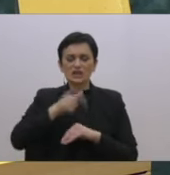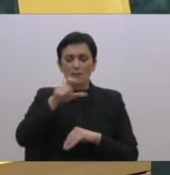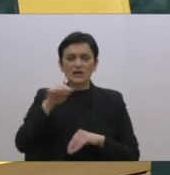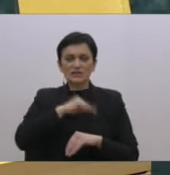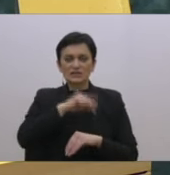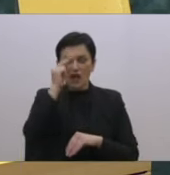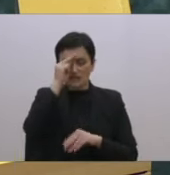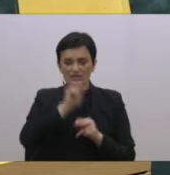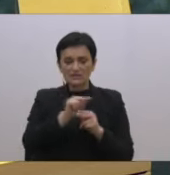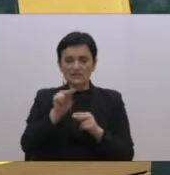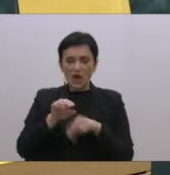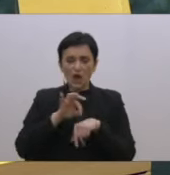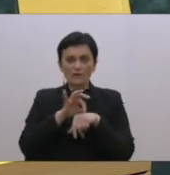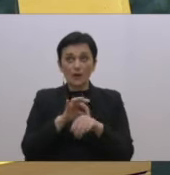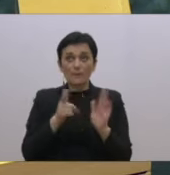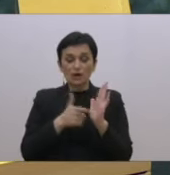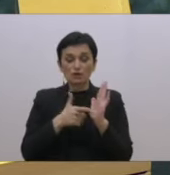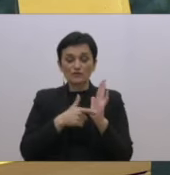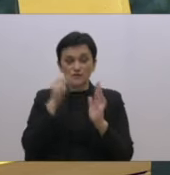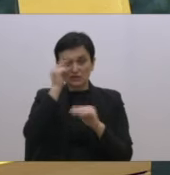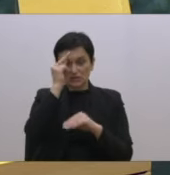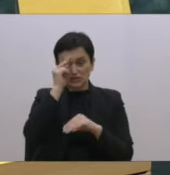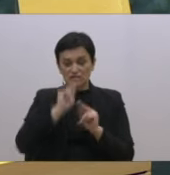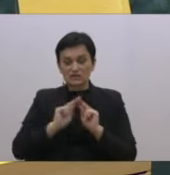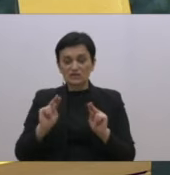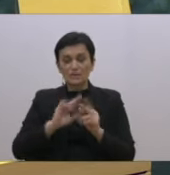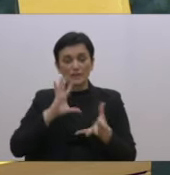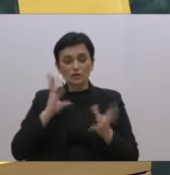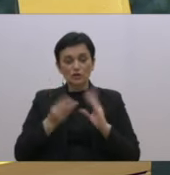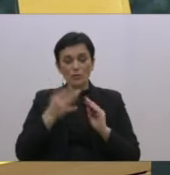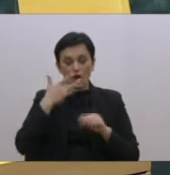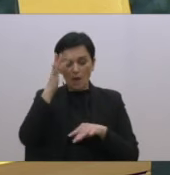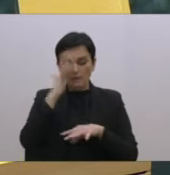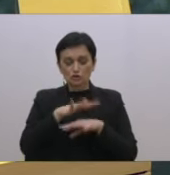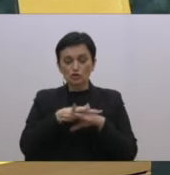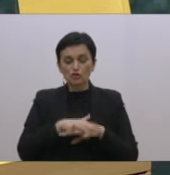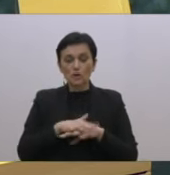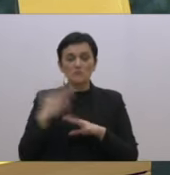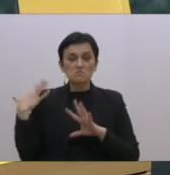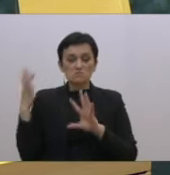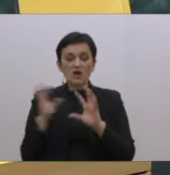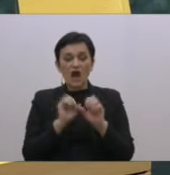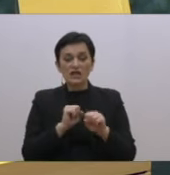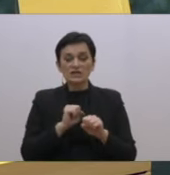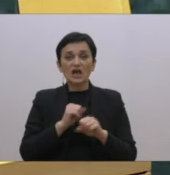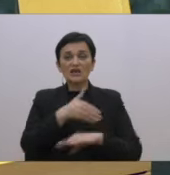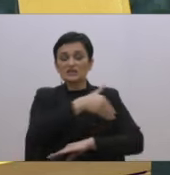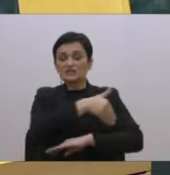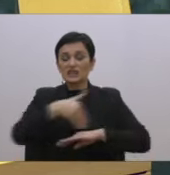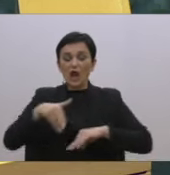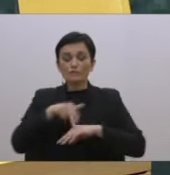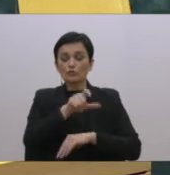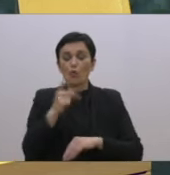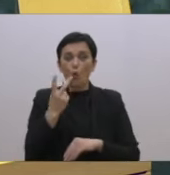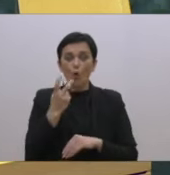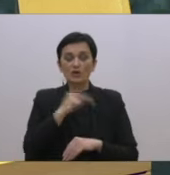ჩაუტარდა სწავლება, 7 სწავლება და საერთო ჯამში ამერიკის შეერთებული შტატების მხარდაჭერით სასაზღვრო პოლიციის 200-მდე